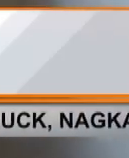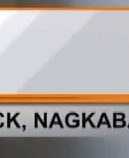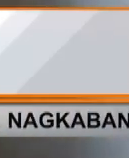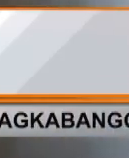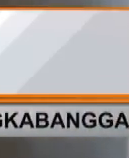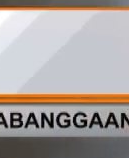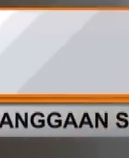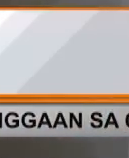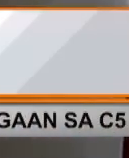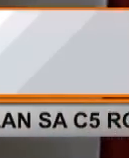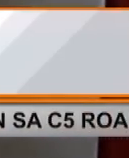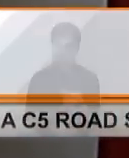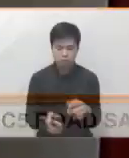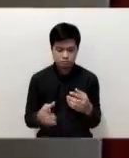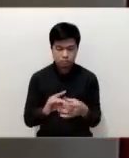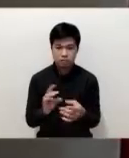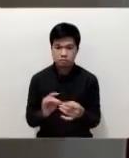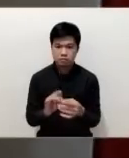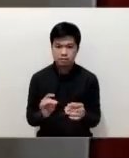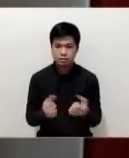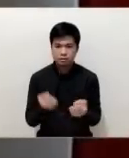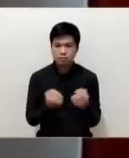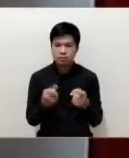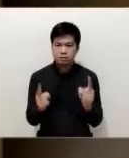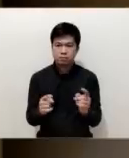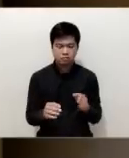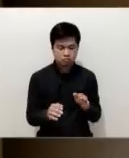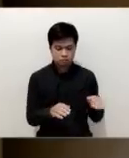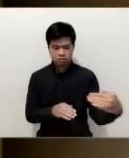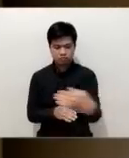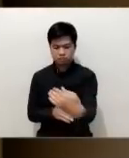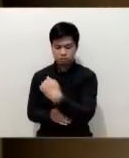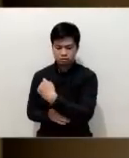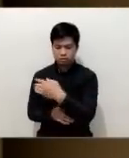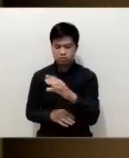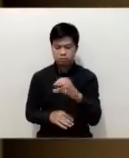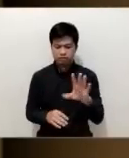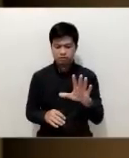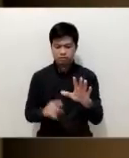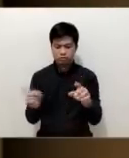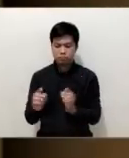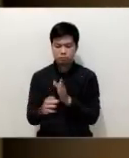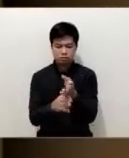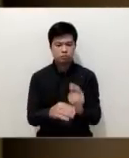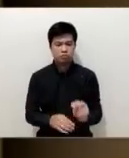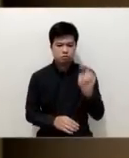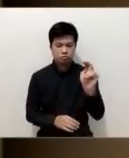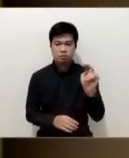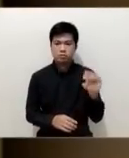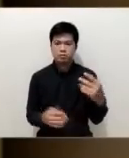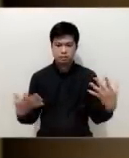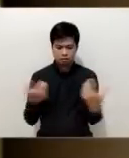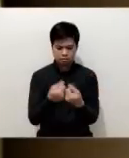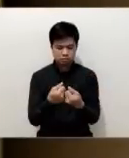Kwento ng driver ng truck, nag-U-turn siya mula sa southbound ng C5 patungo sa northbound lane nang mangyari ang disgrasya. Nakarinig na